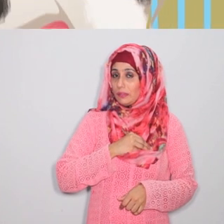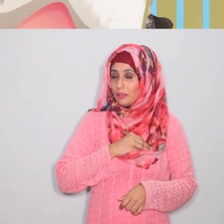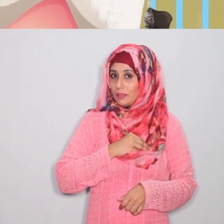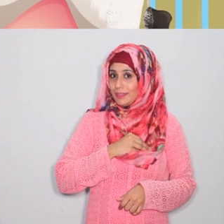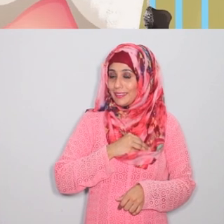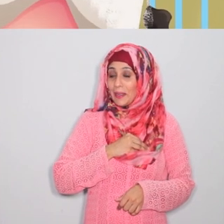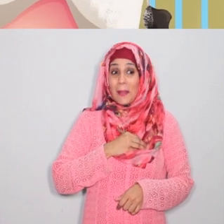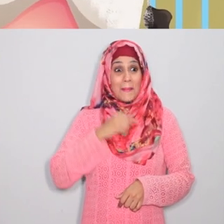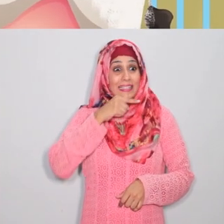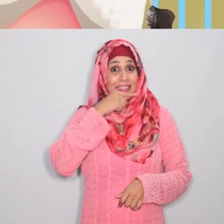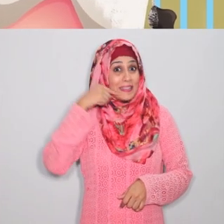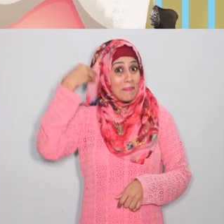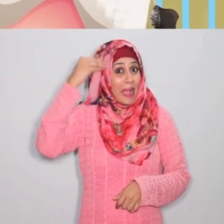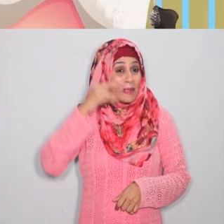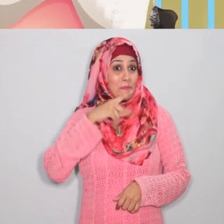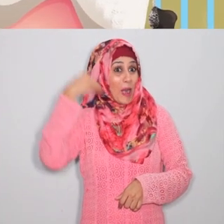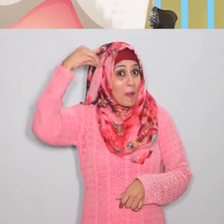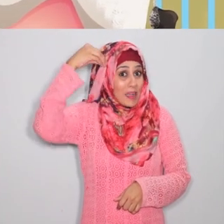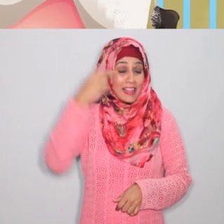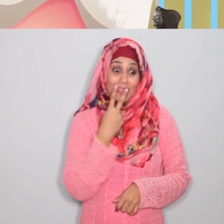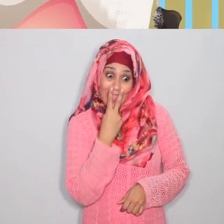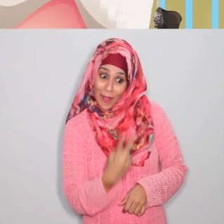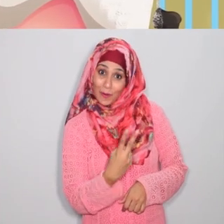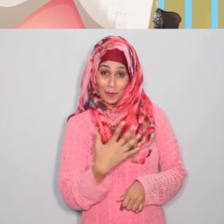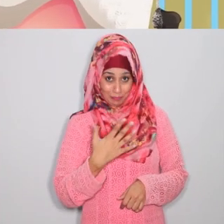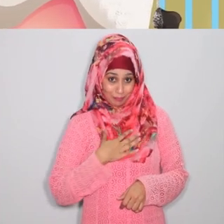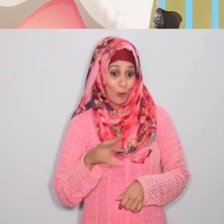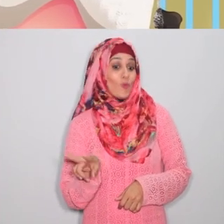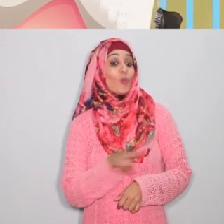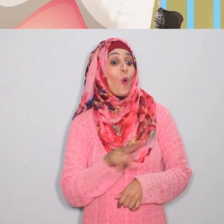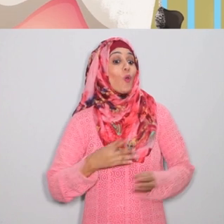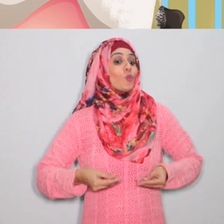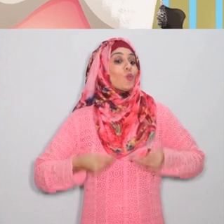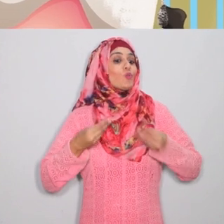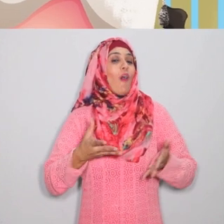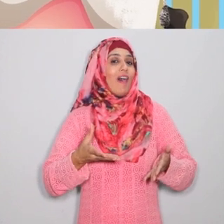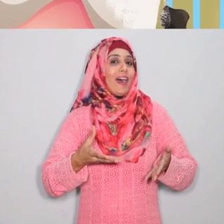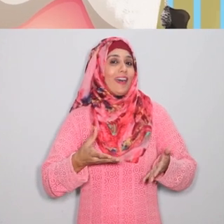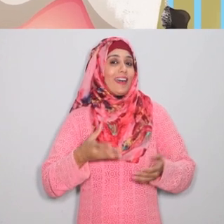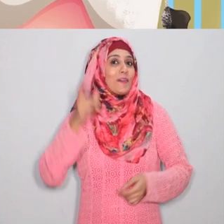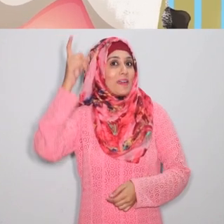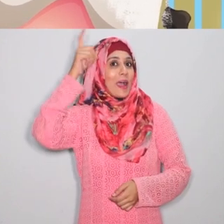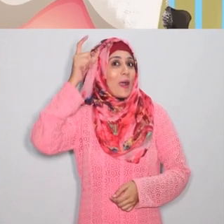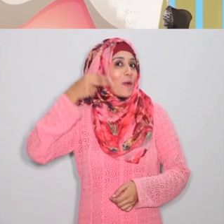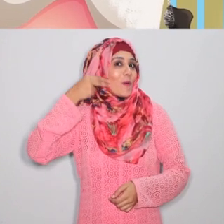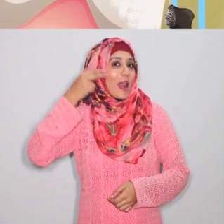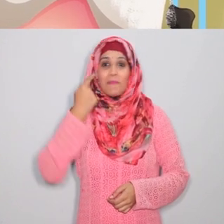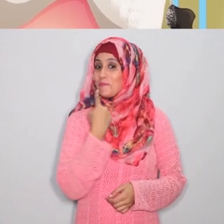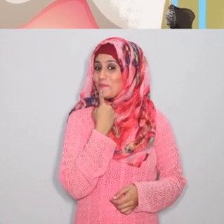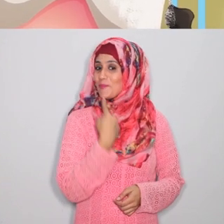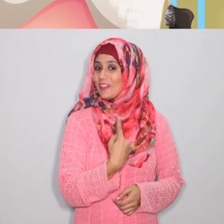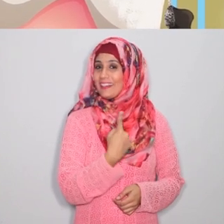कि मुनि लोधी देखो हम तुम दोनों की मृत्यु लाए हैं गुलाब खिला ने कहा